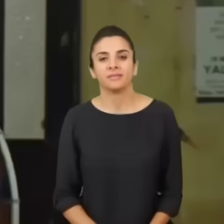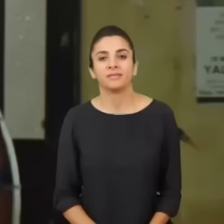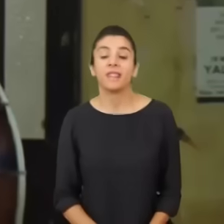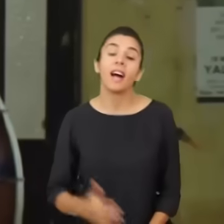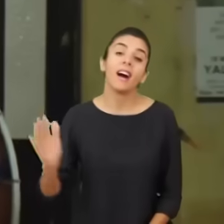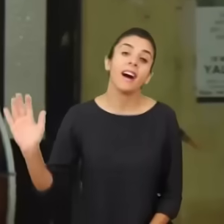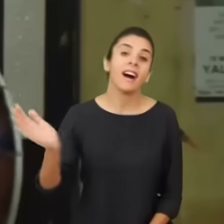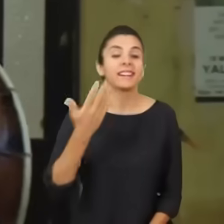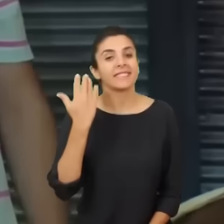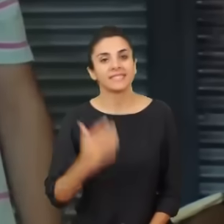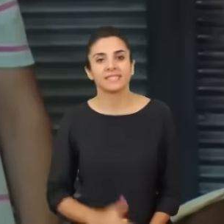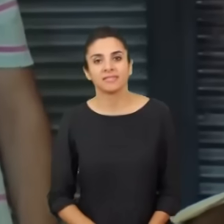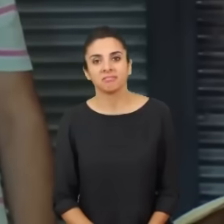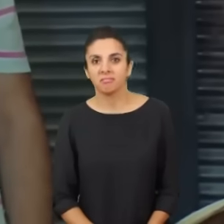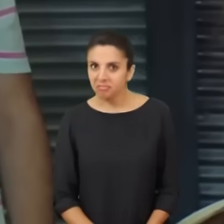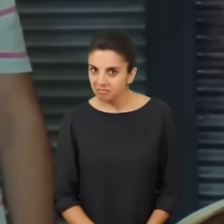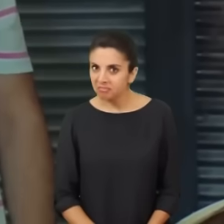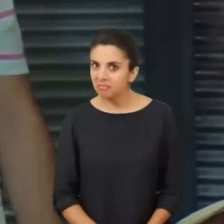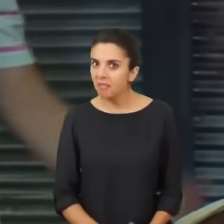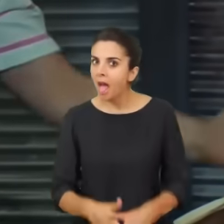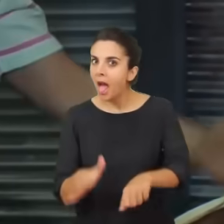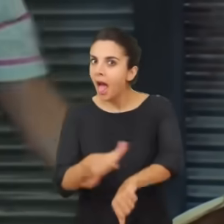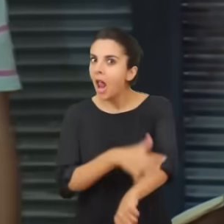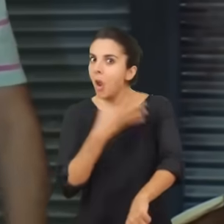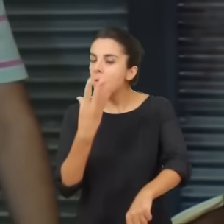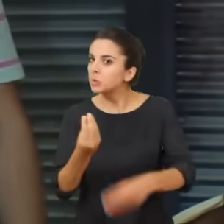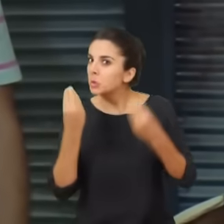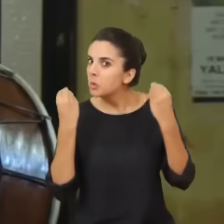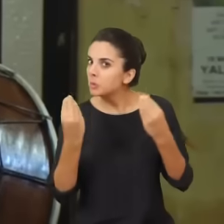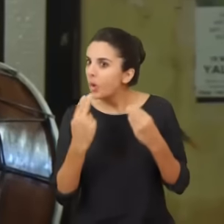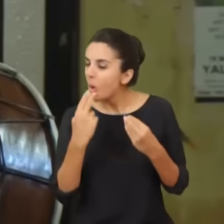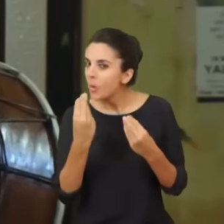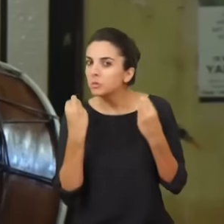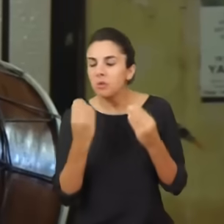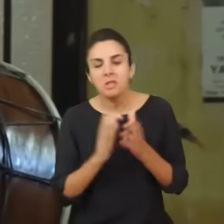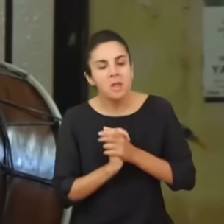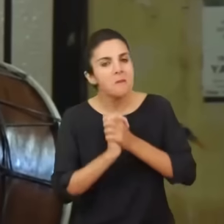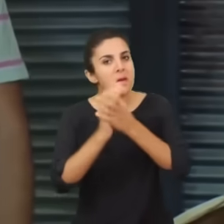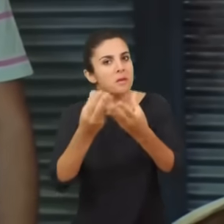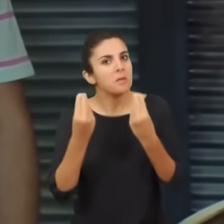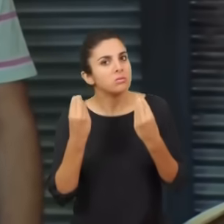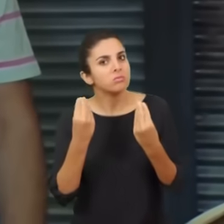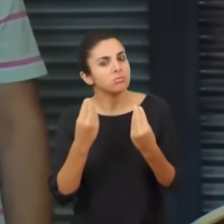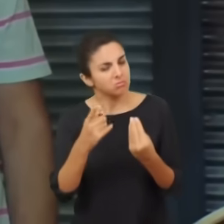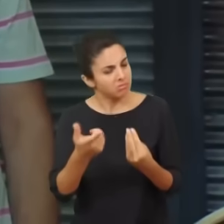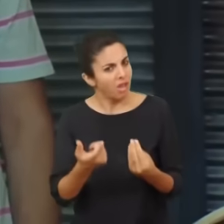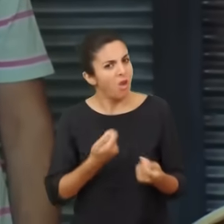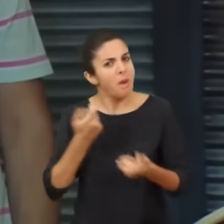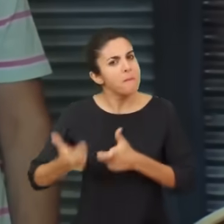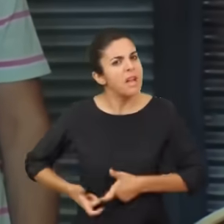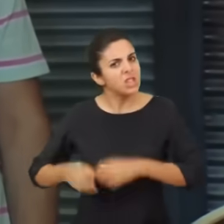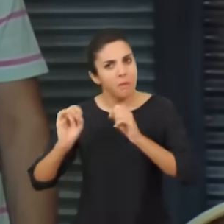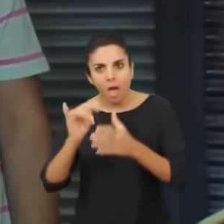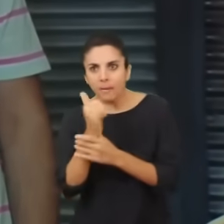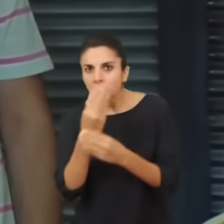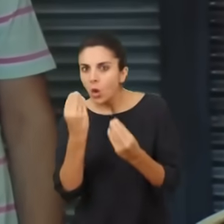Vay be. Helal olsun be Bekir abi, iyisin yani, yapacak bir şey yok. Vallahi bravo ya Bekir abi, sen bırak yani. Sen yeni mesleğini